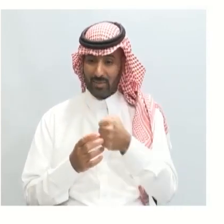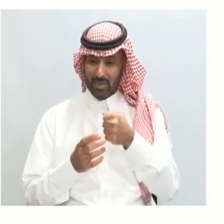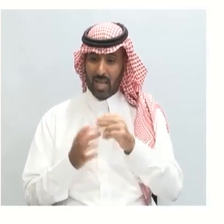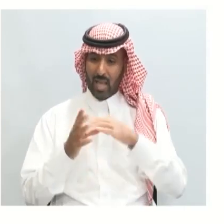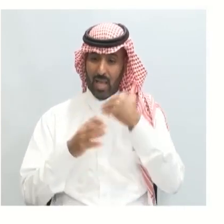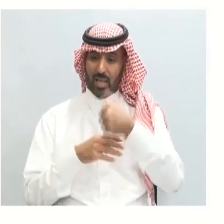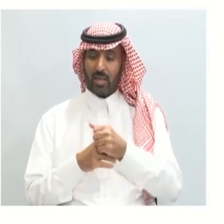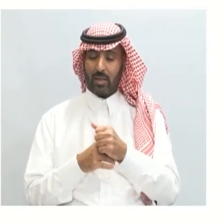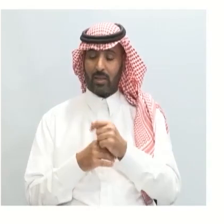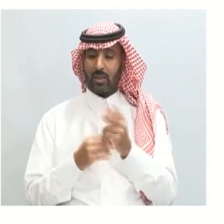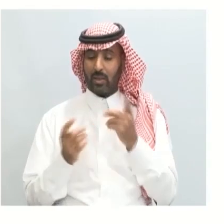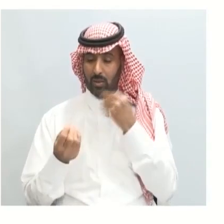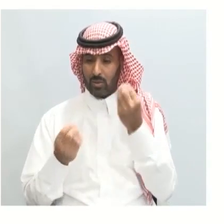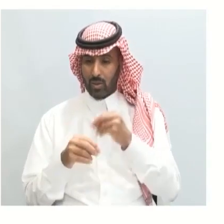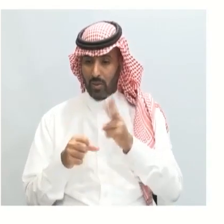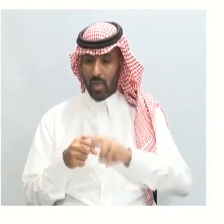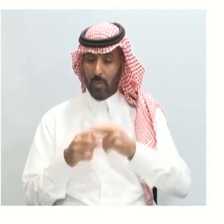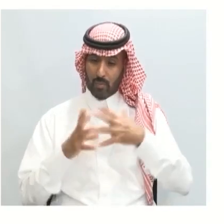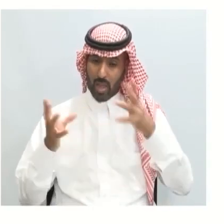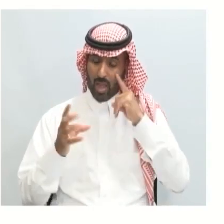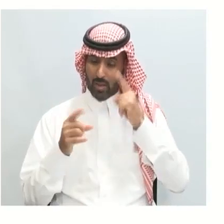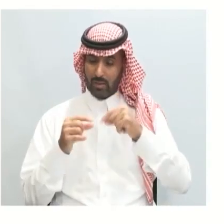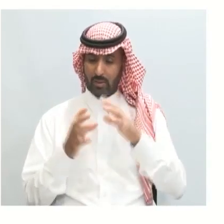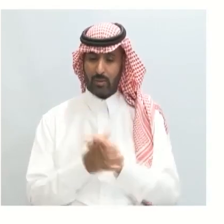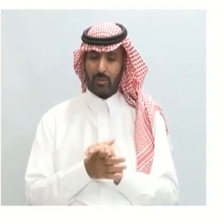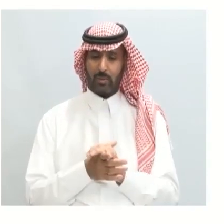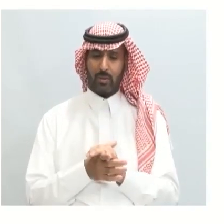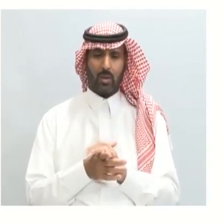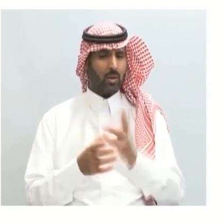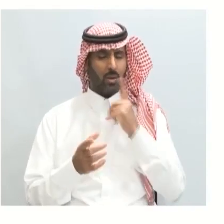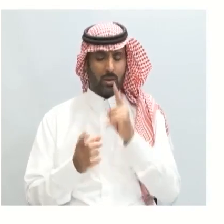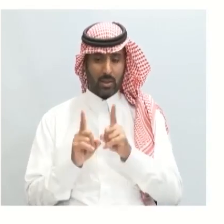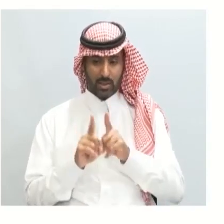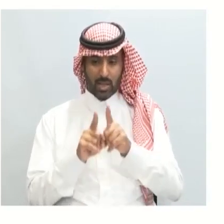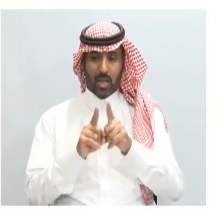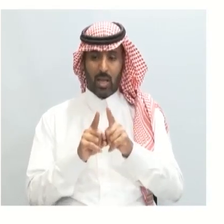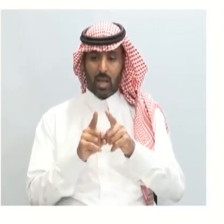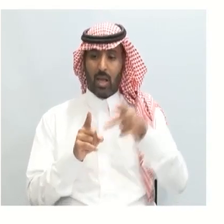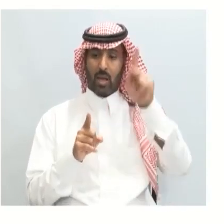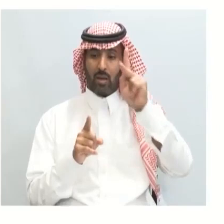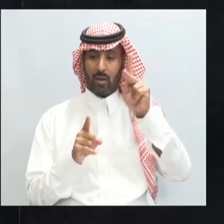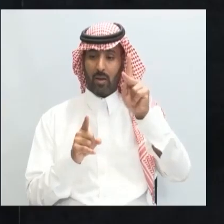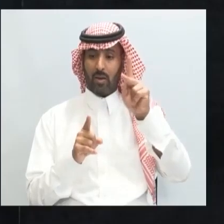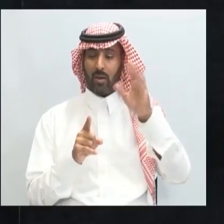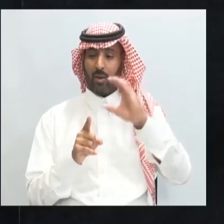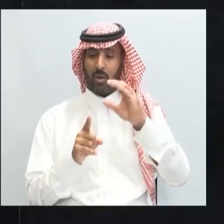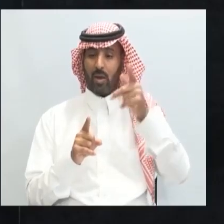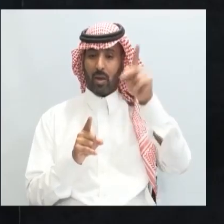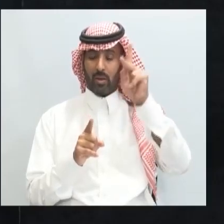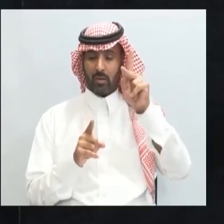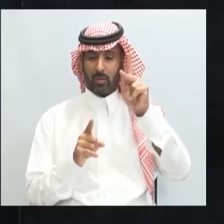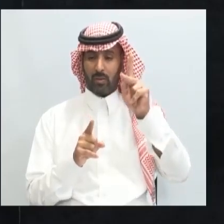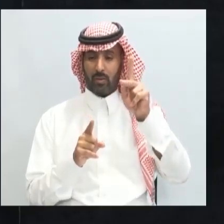600 اذا عند مضاعف درجه الحراره يتضاعف الحجم ايهما انسب استخدام درجه تدريج السليلوزيه ام